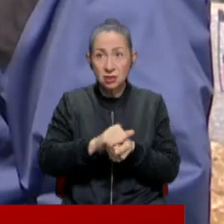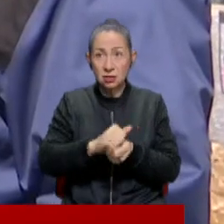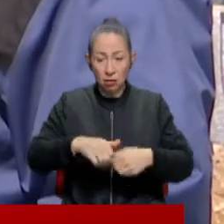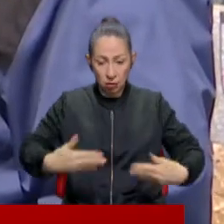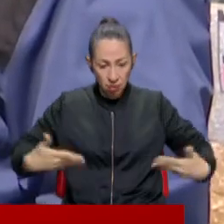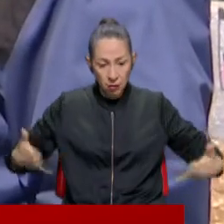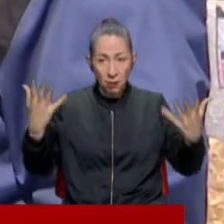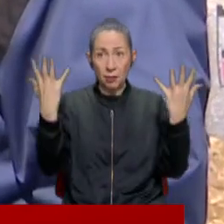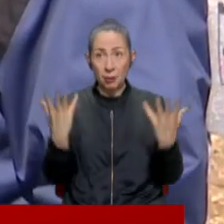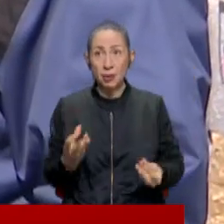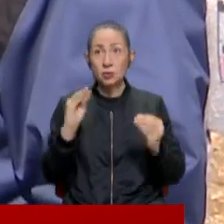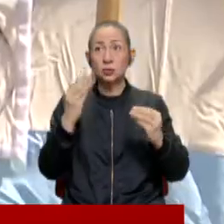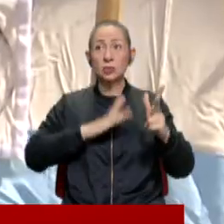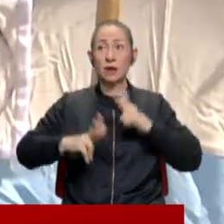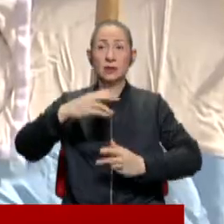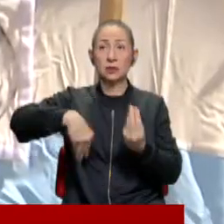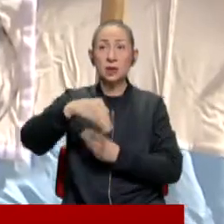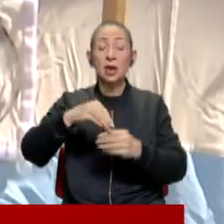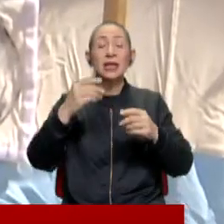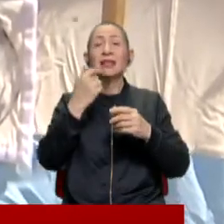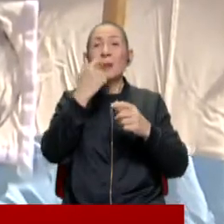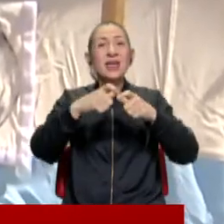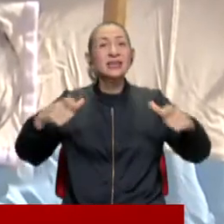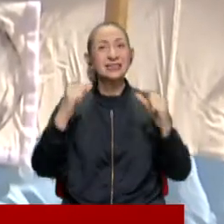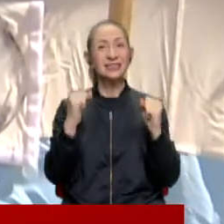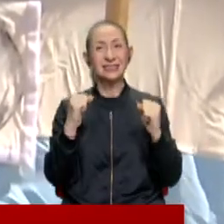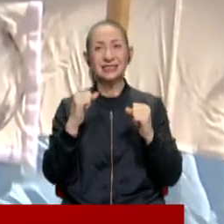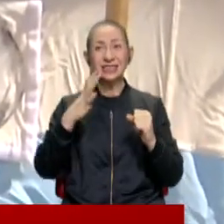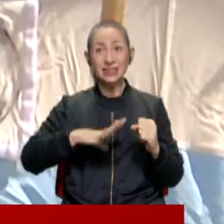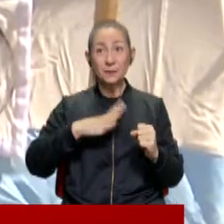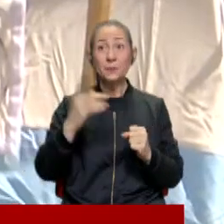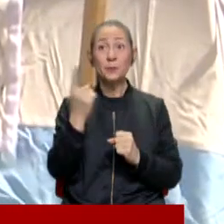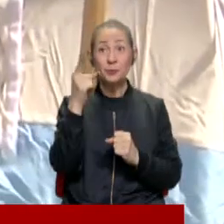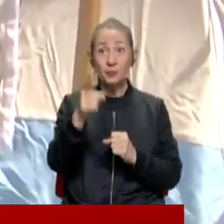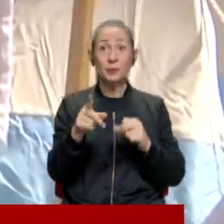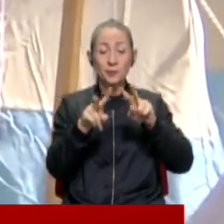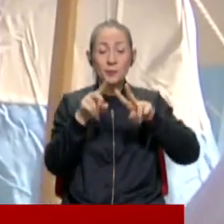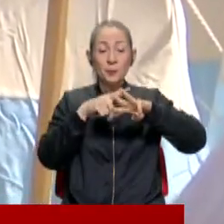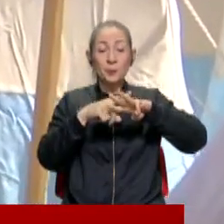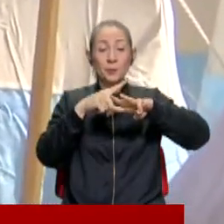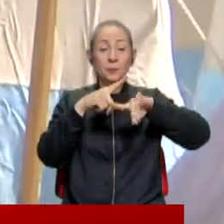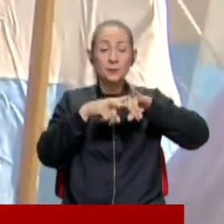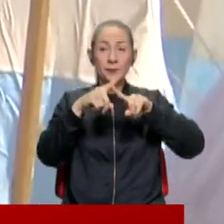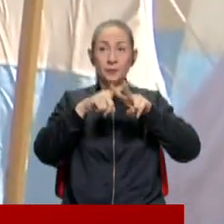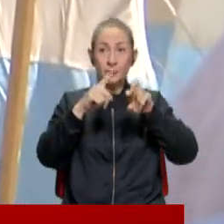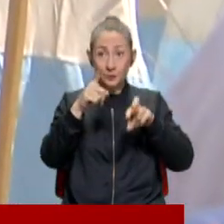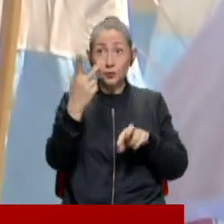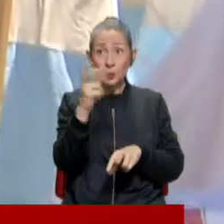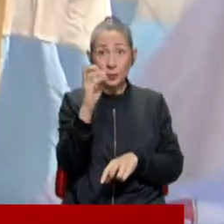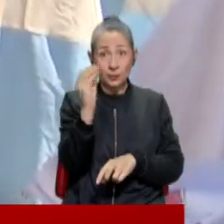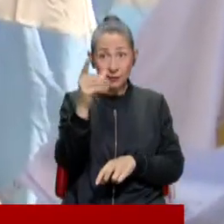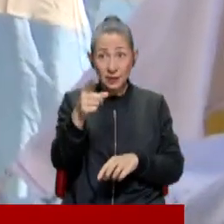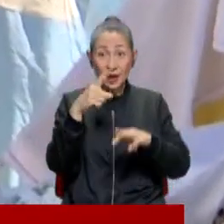serip kurutmaya çalışıyoruz ki çocuklarımız giysin konteyner talep eden depremzedelerden biri de Mehtap da 3 aylık bebeği